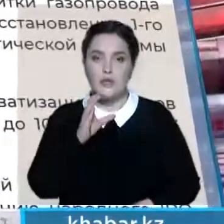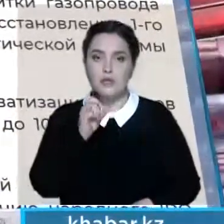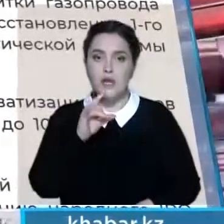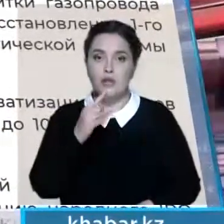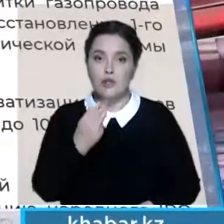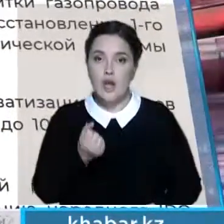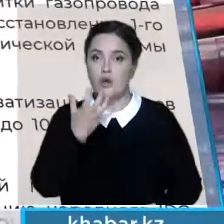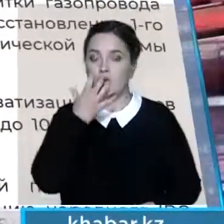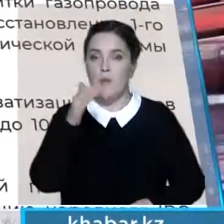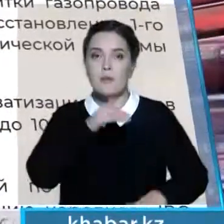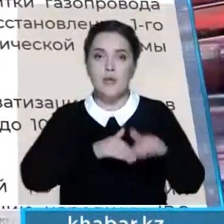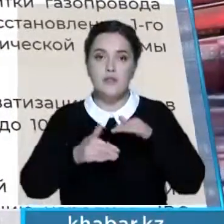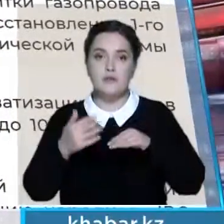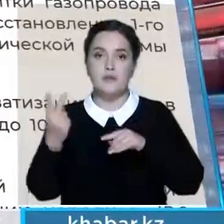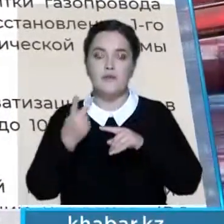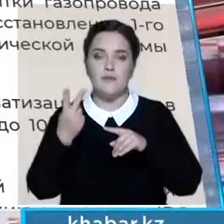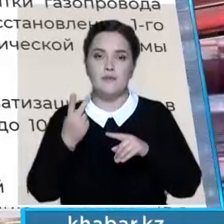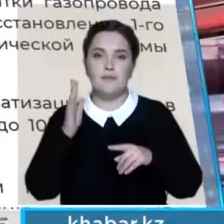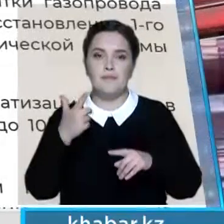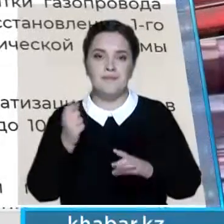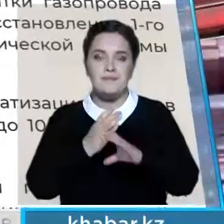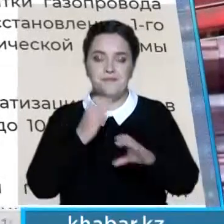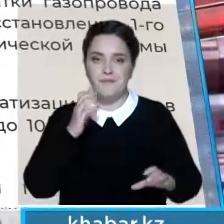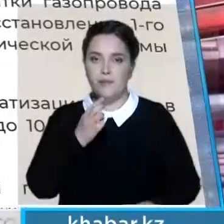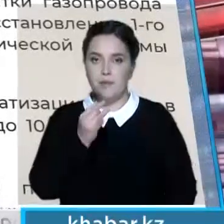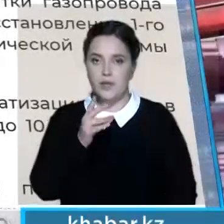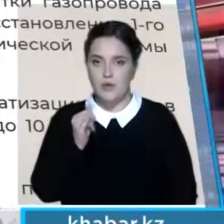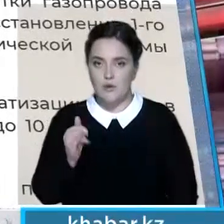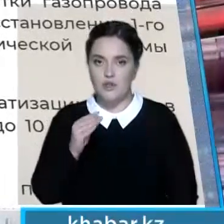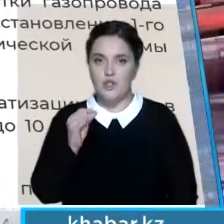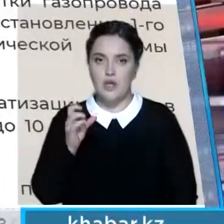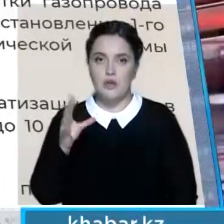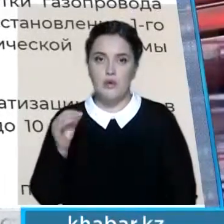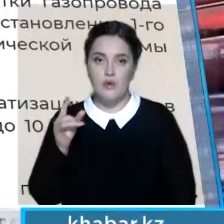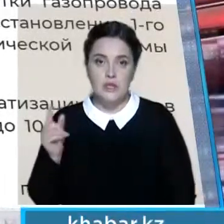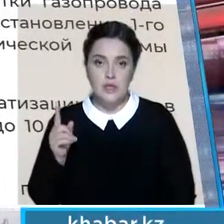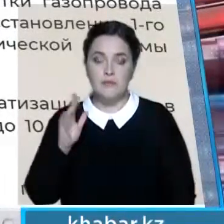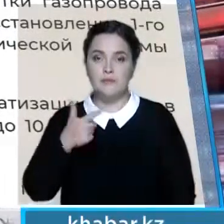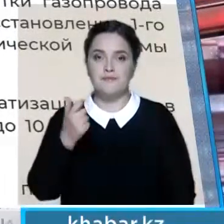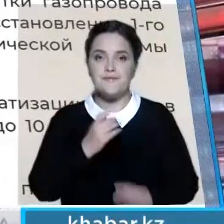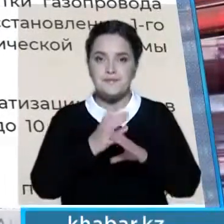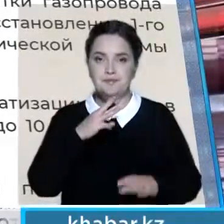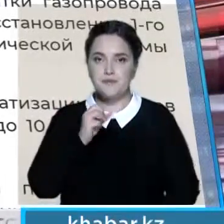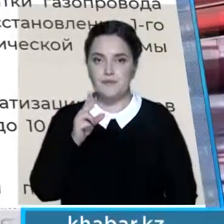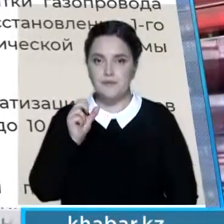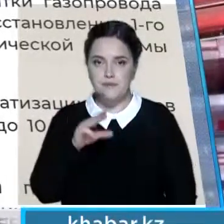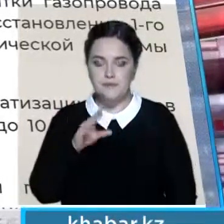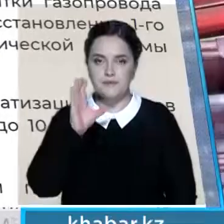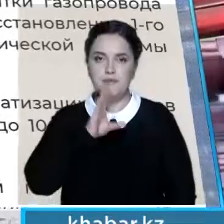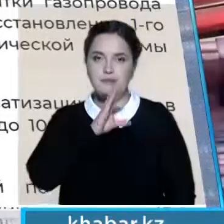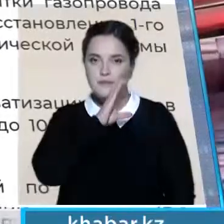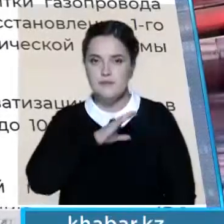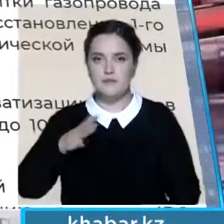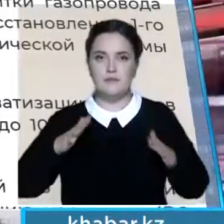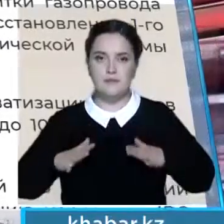строительство второй нитки газопровода Бейнеу-Жанаузен, строительство лупинга газопровода Макат-Северный Кавказ, восстановление